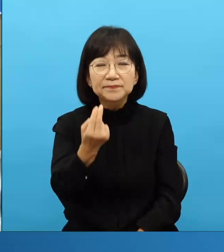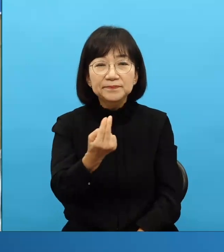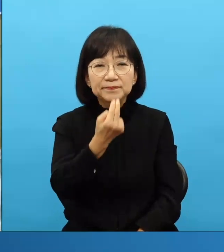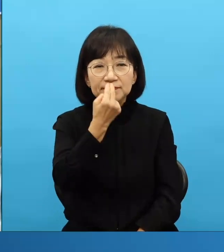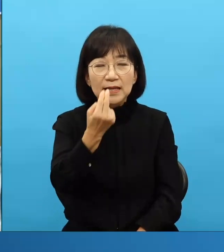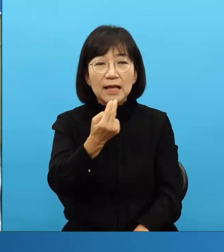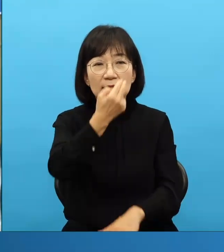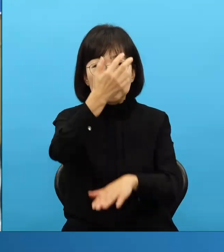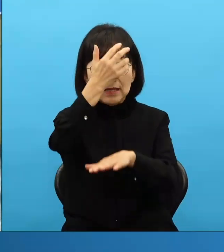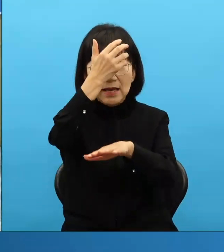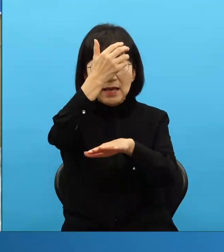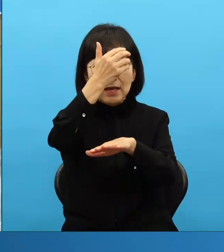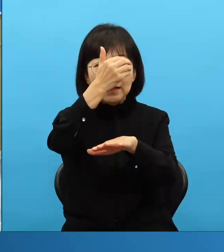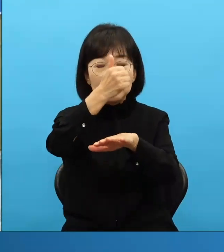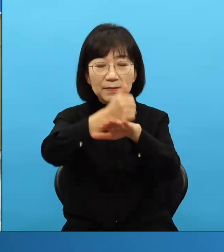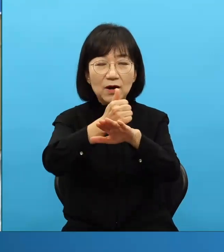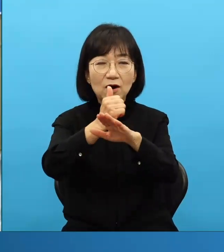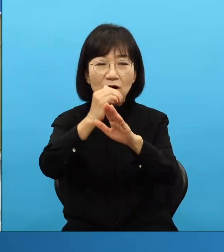내